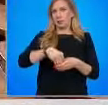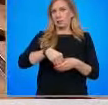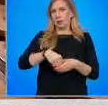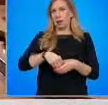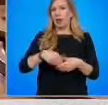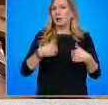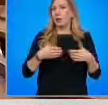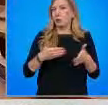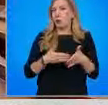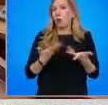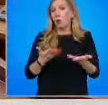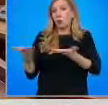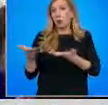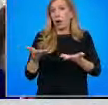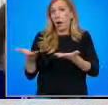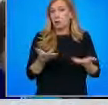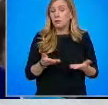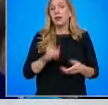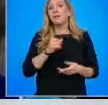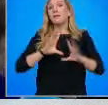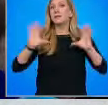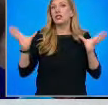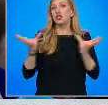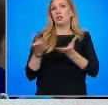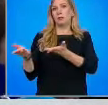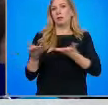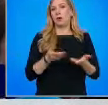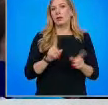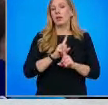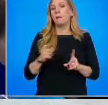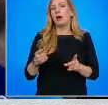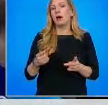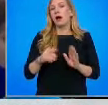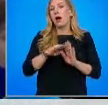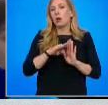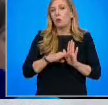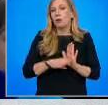когато се канят посланици, се канят всички посланици. Няма аргументи, които